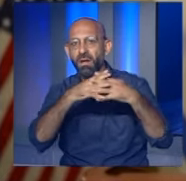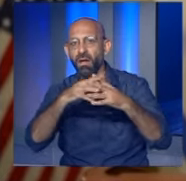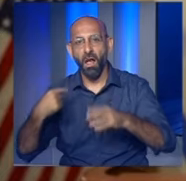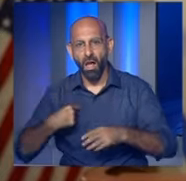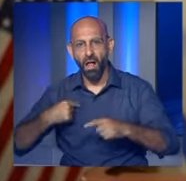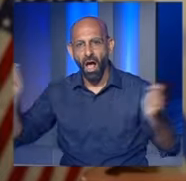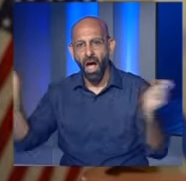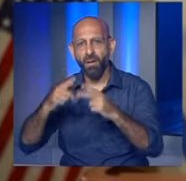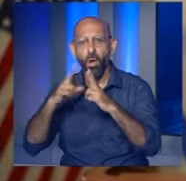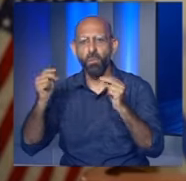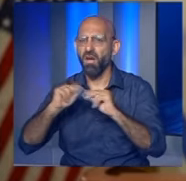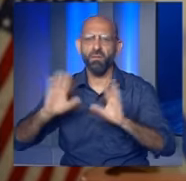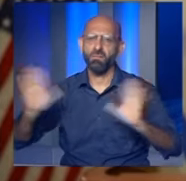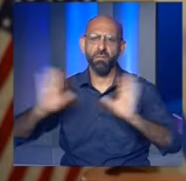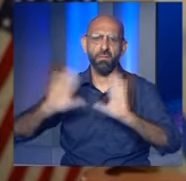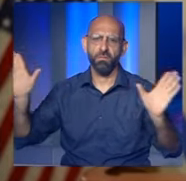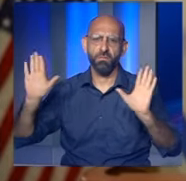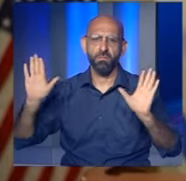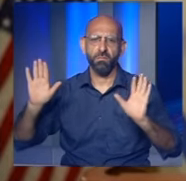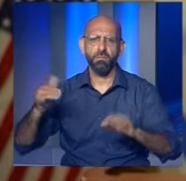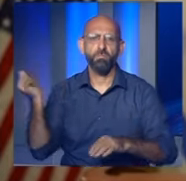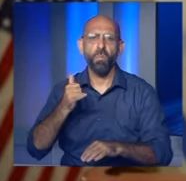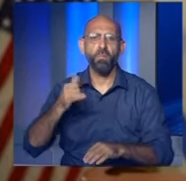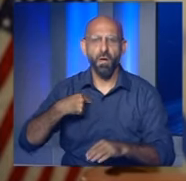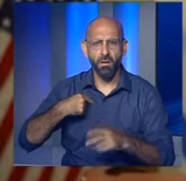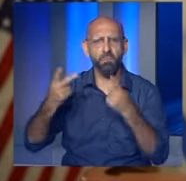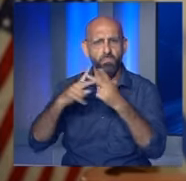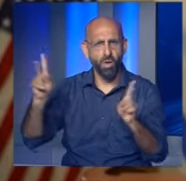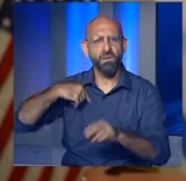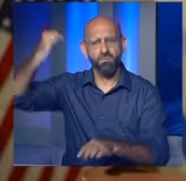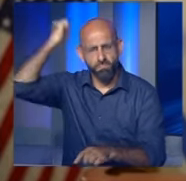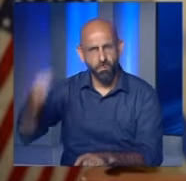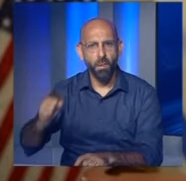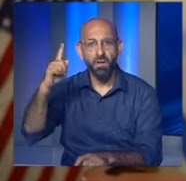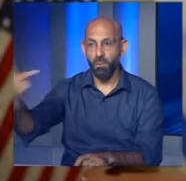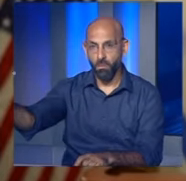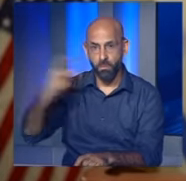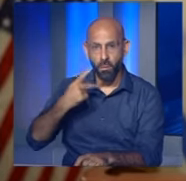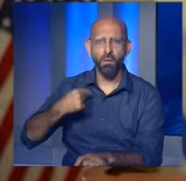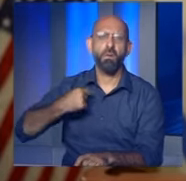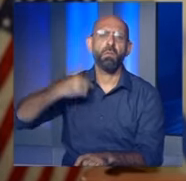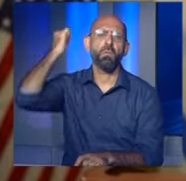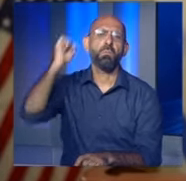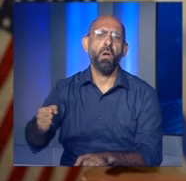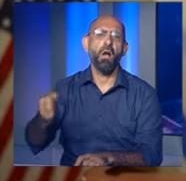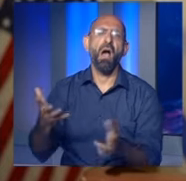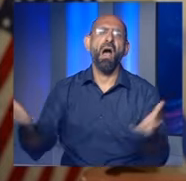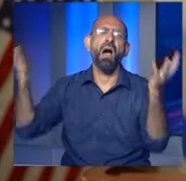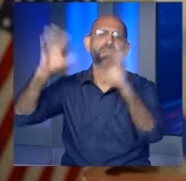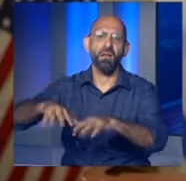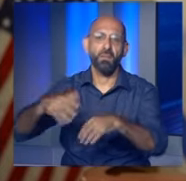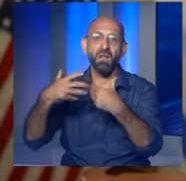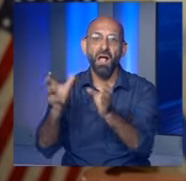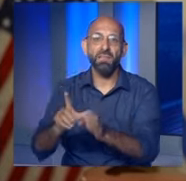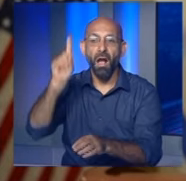زيارته الاخيره ان بلاده لا تريد حربا واسعه نطاق لكنه اكد انه على استعداد لتوجيه ضربه